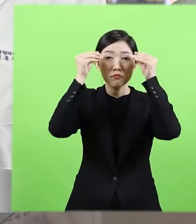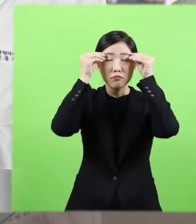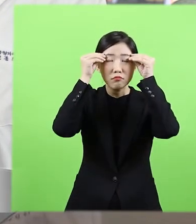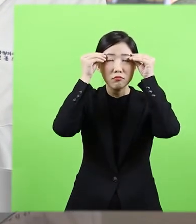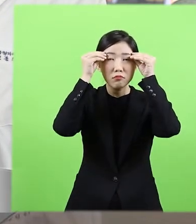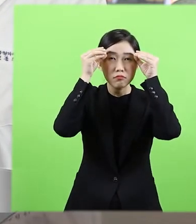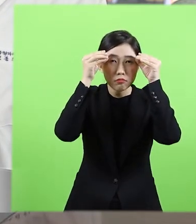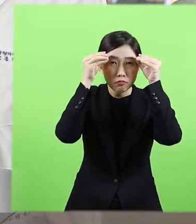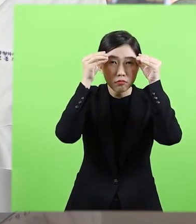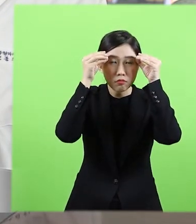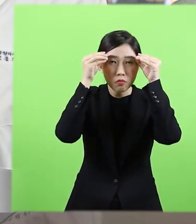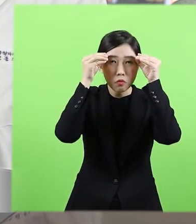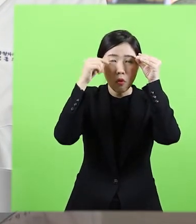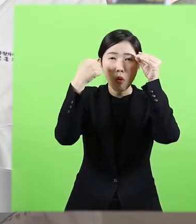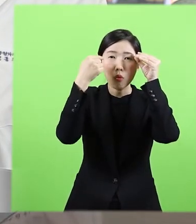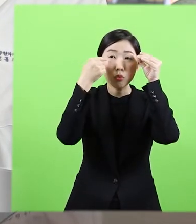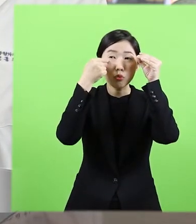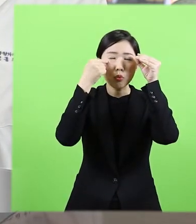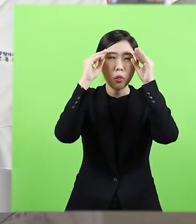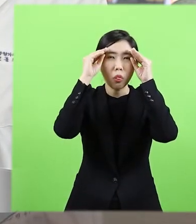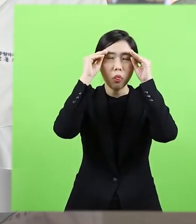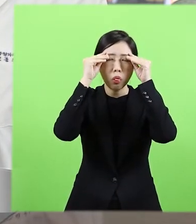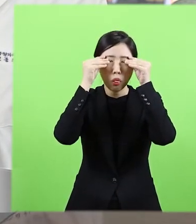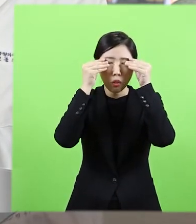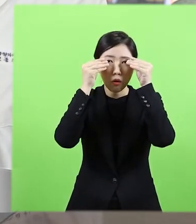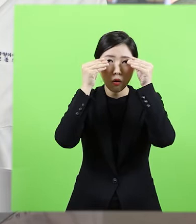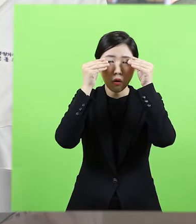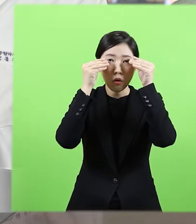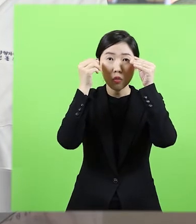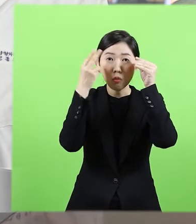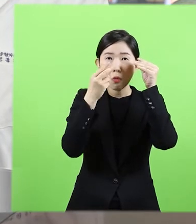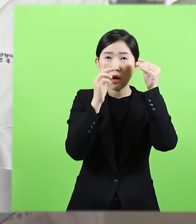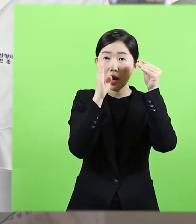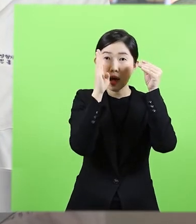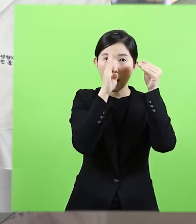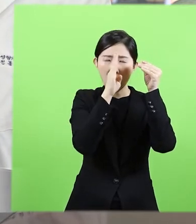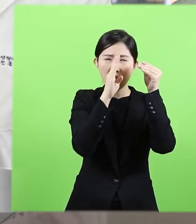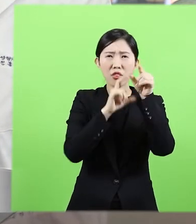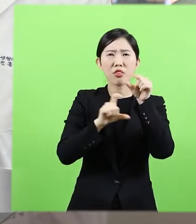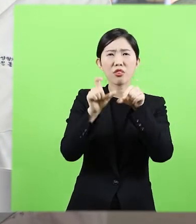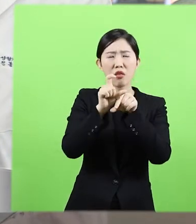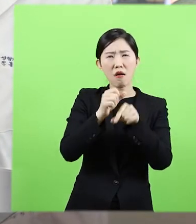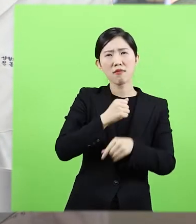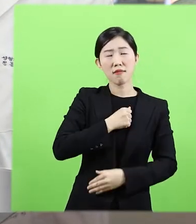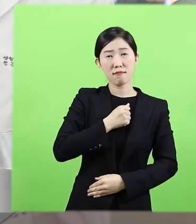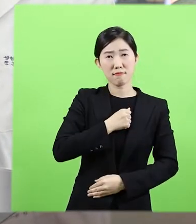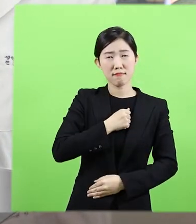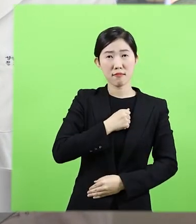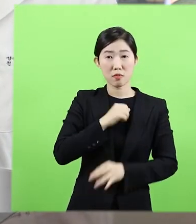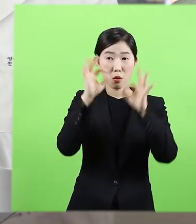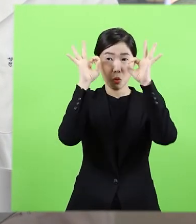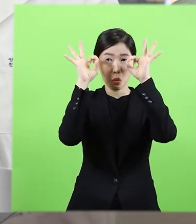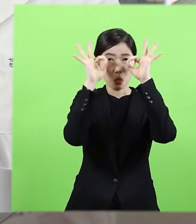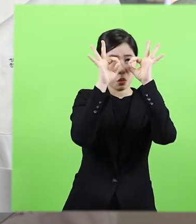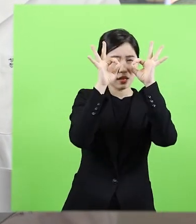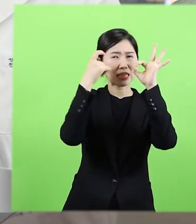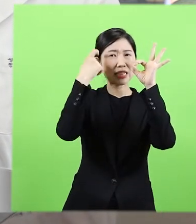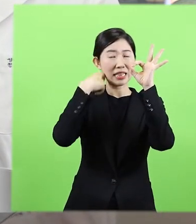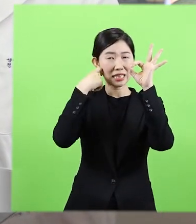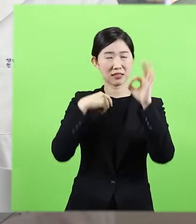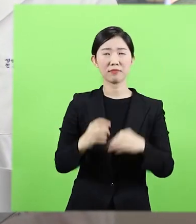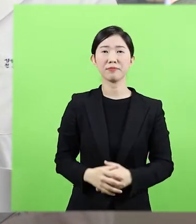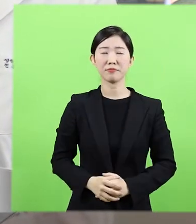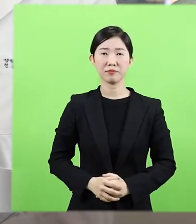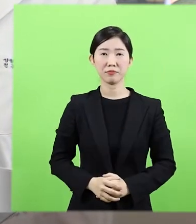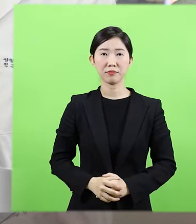눈꺼풀도 약간 두꺼운 상태고 눈매를 가리고 있으면서 눈이 안쪽에서 덮기 때문에 약간 사시같이